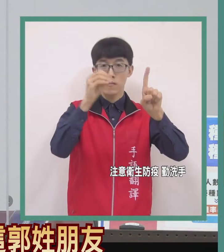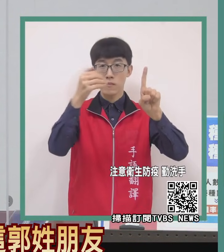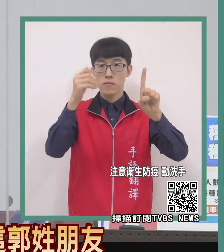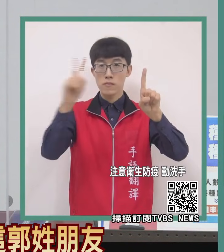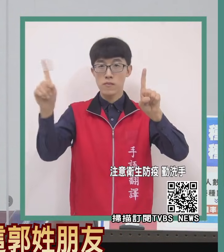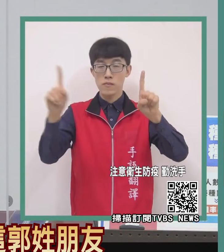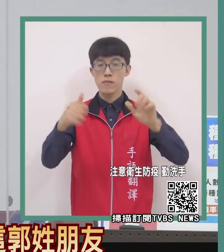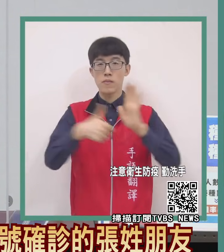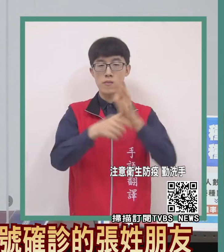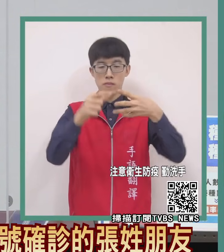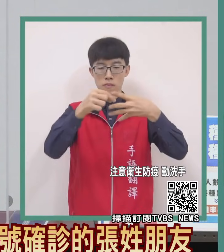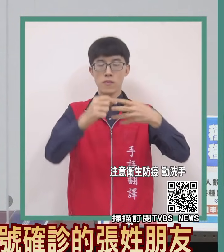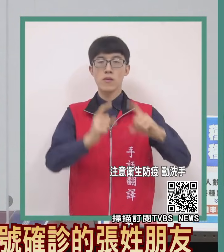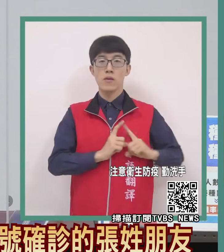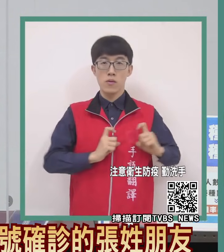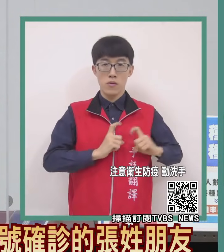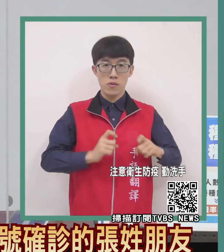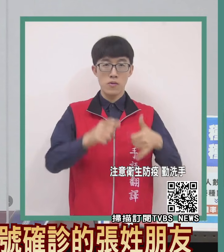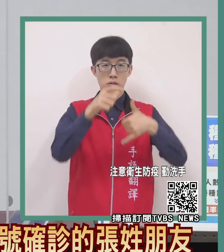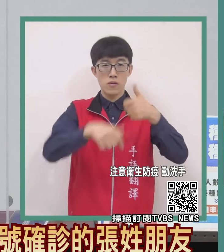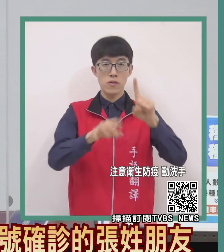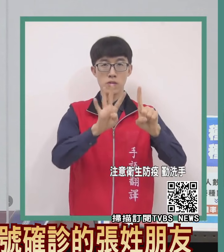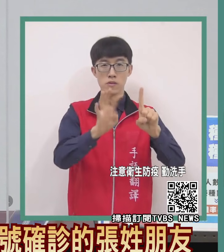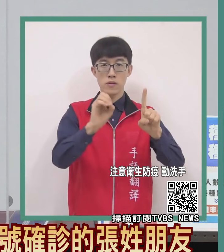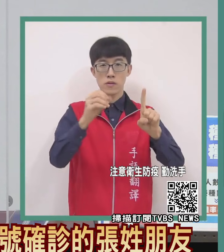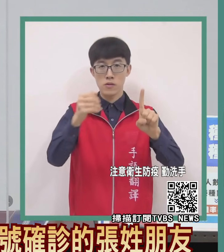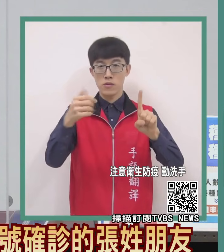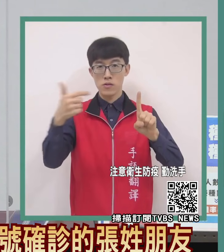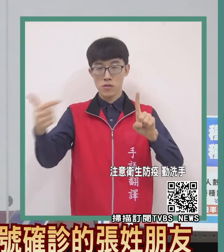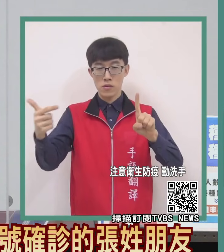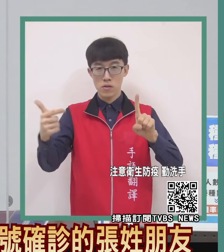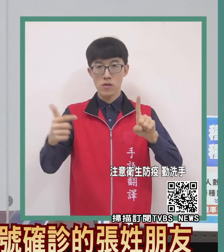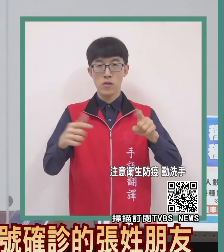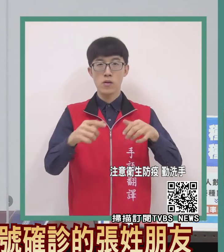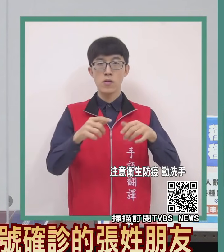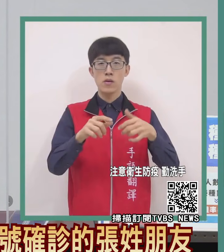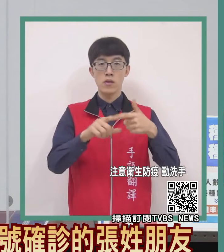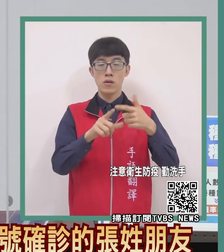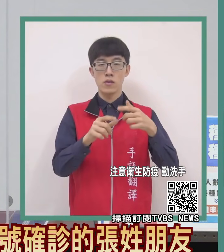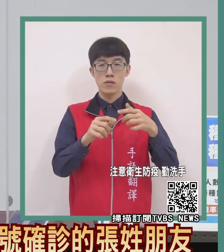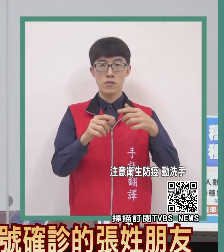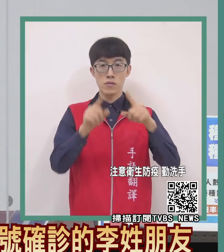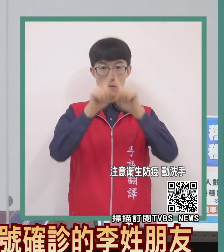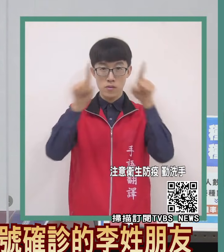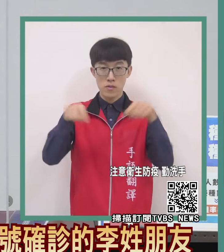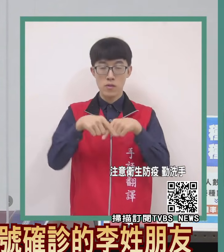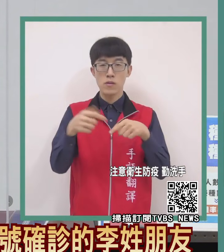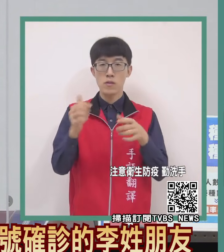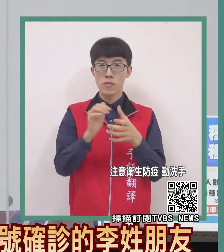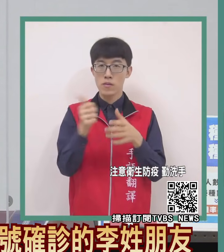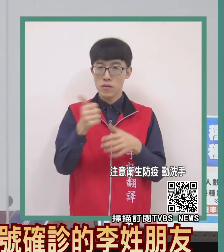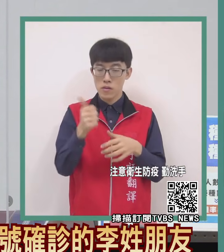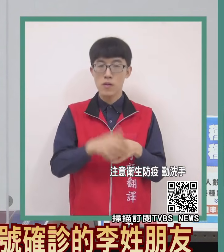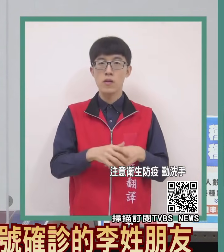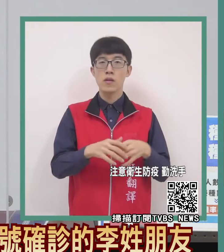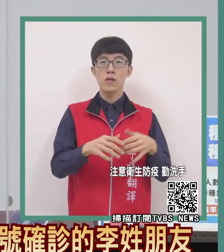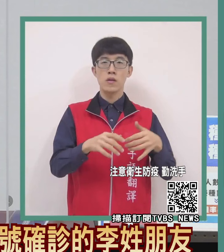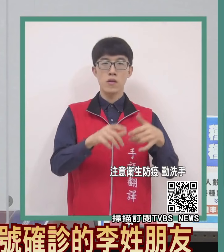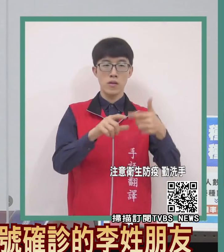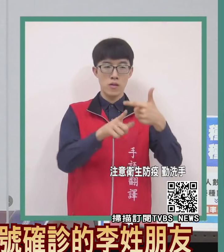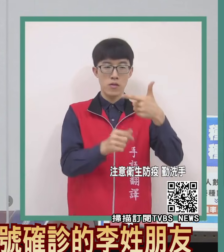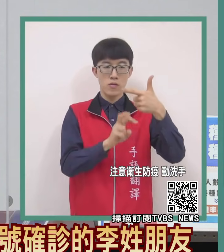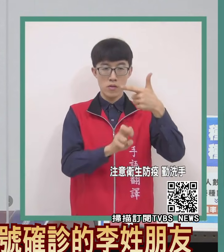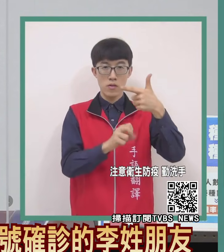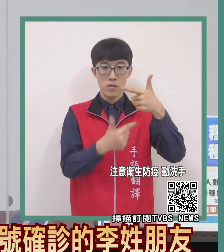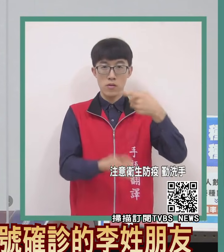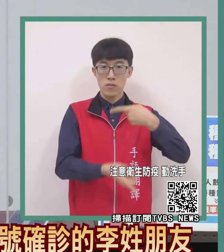朋友，以及140966月20号确诊的张姓朋友， 以及145906月26